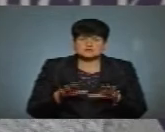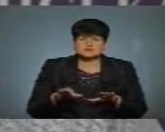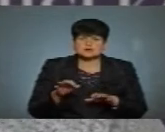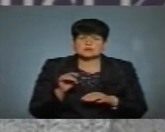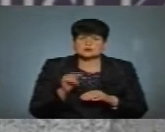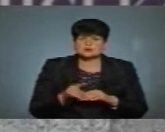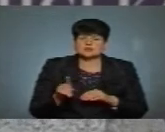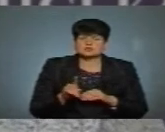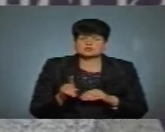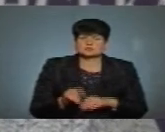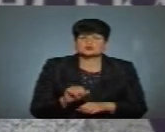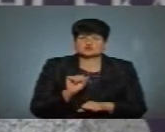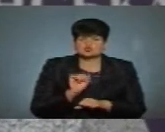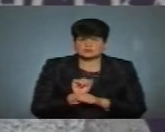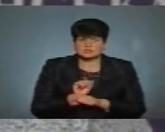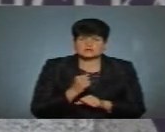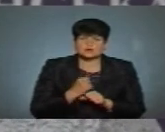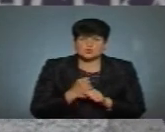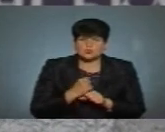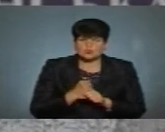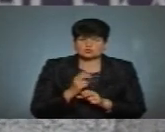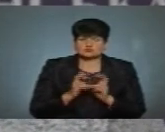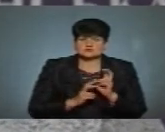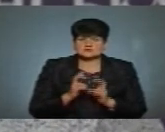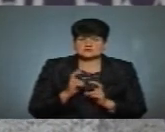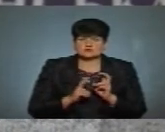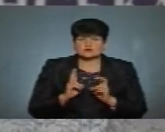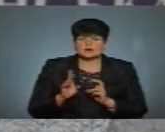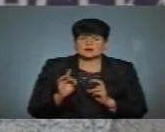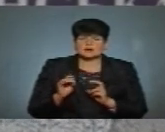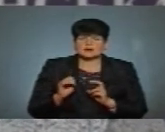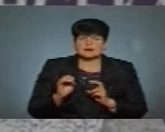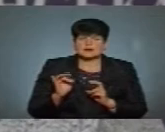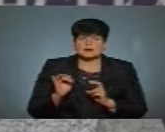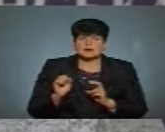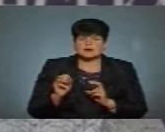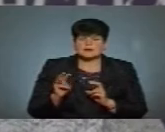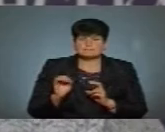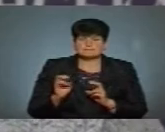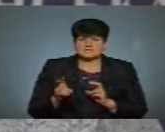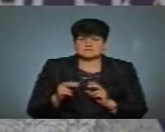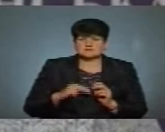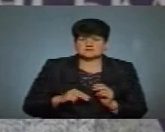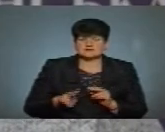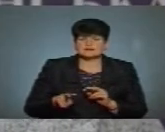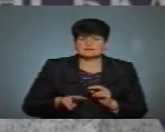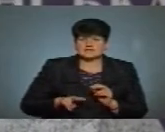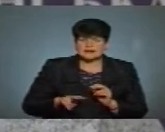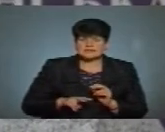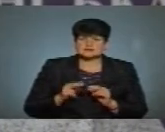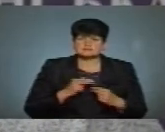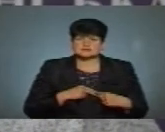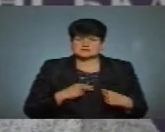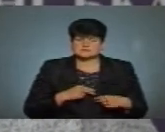щоб призупинити роботу заводу «Керамік» і працівникам дирекції, також працівникам вжити